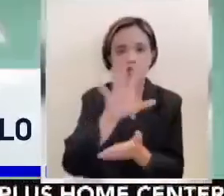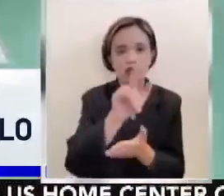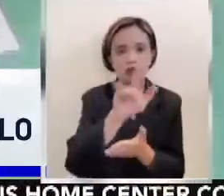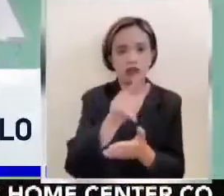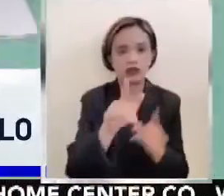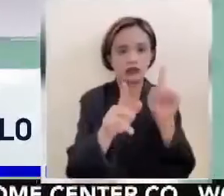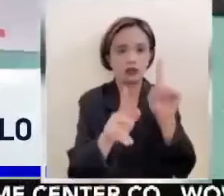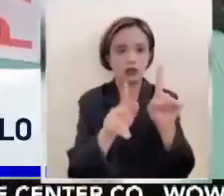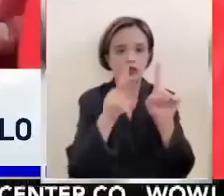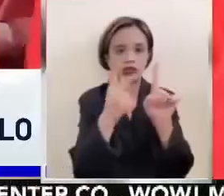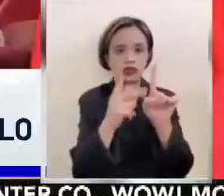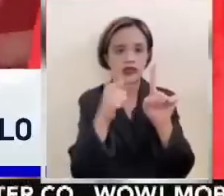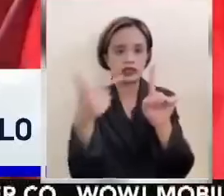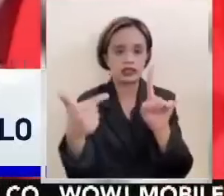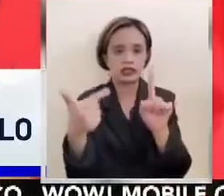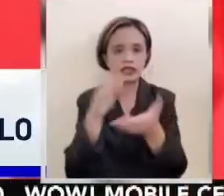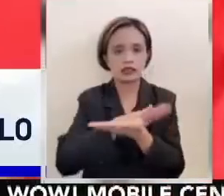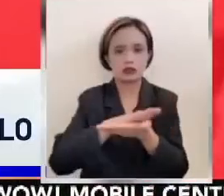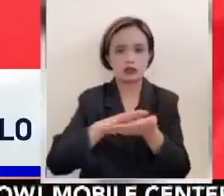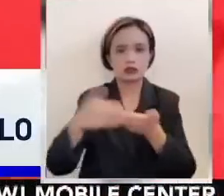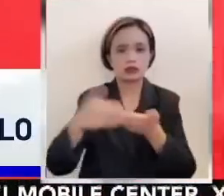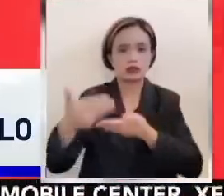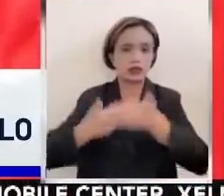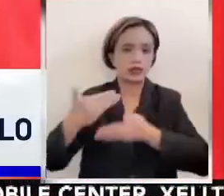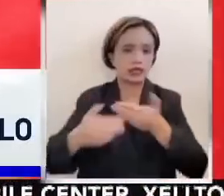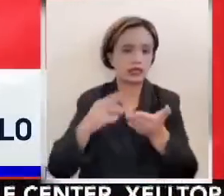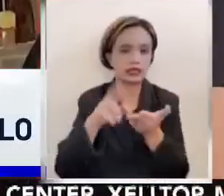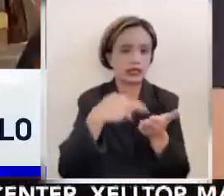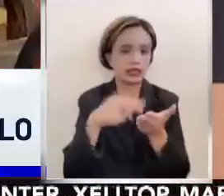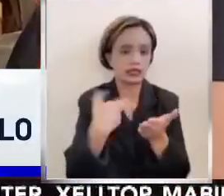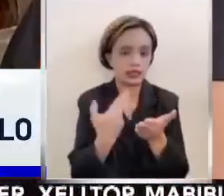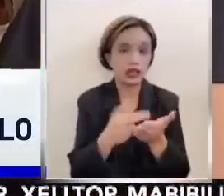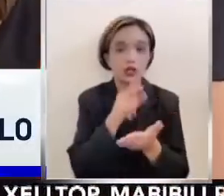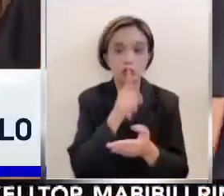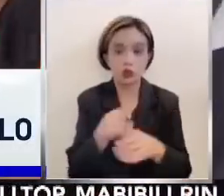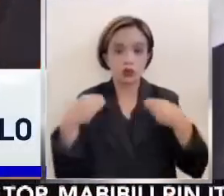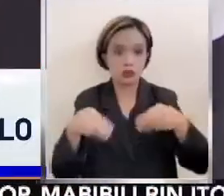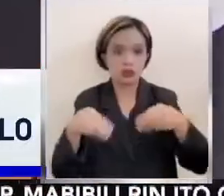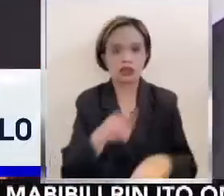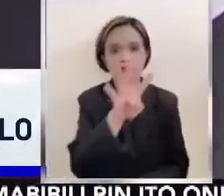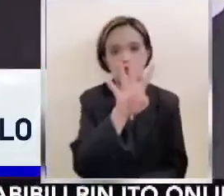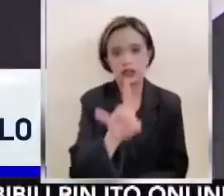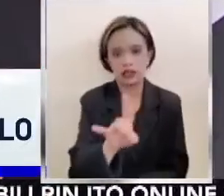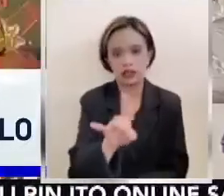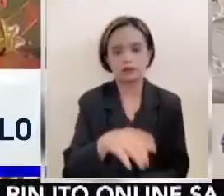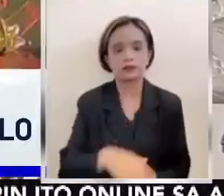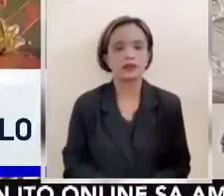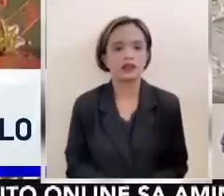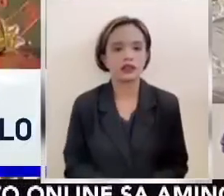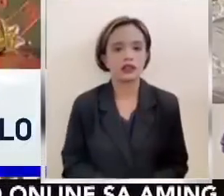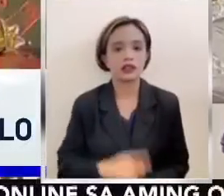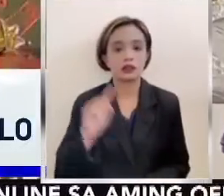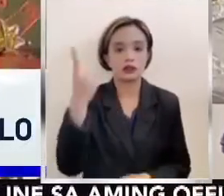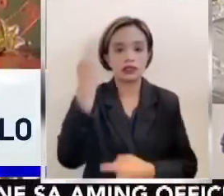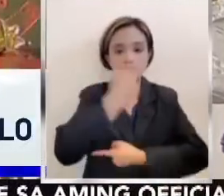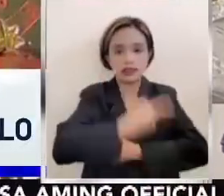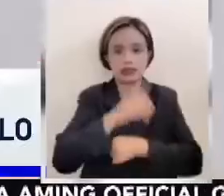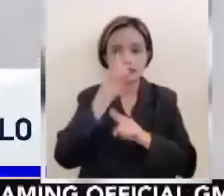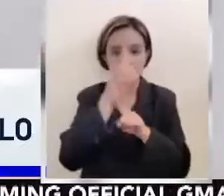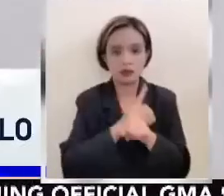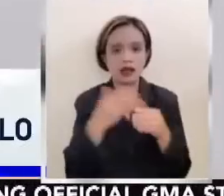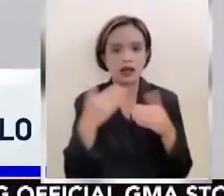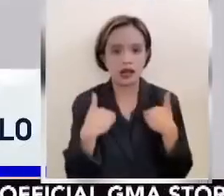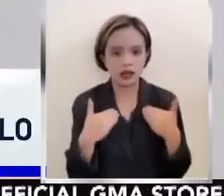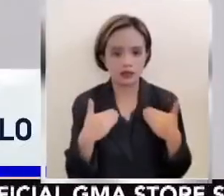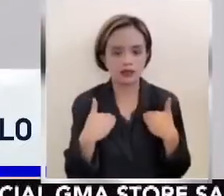sa merkado ay nasa 38 hanggang 42 pesos kada kilo. Dahil unang araw ng Disyembre, meron ding Noche Buena items gaya